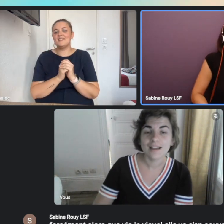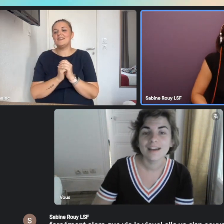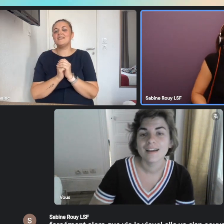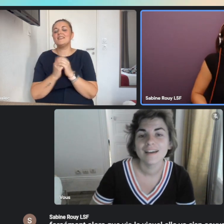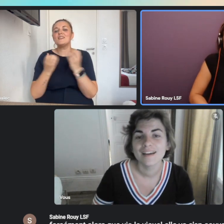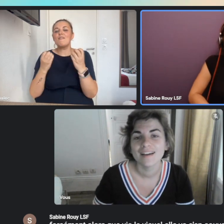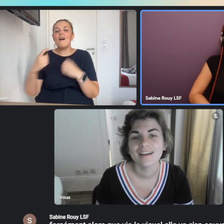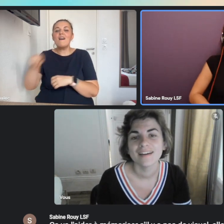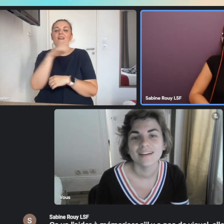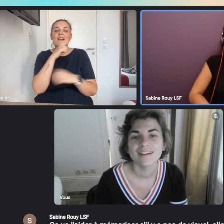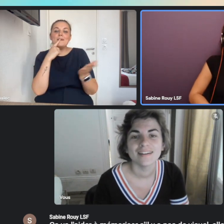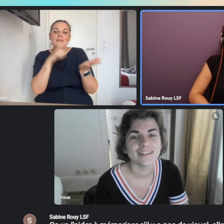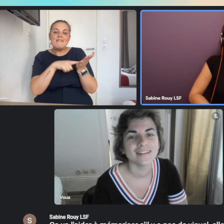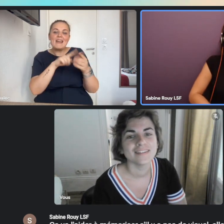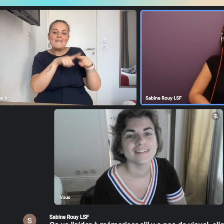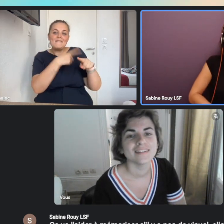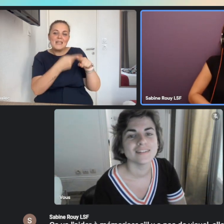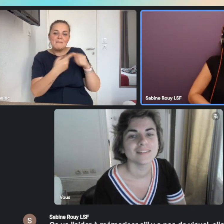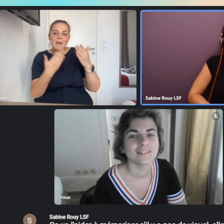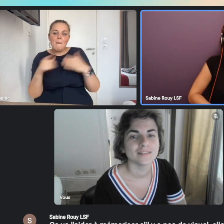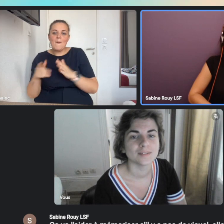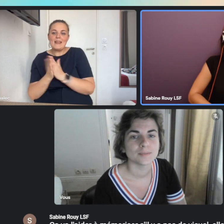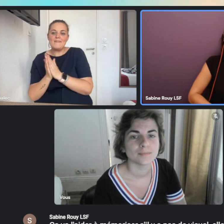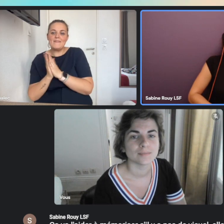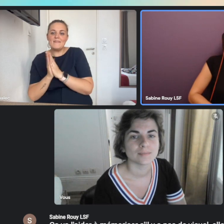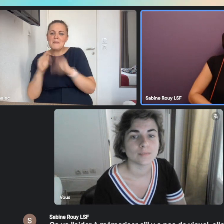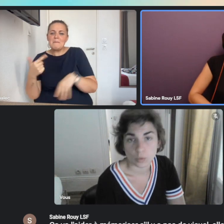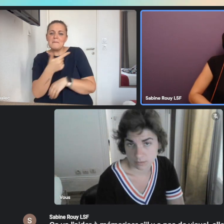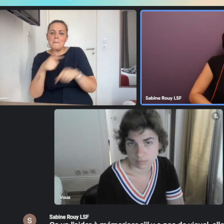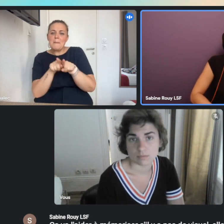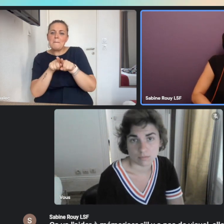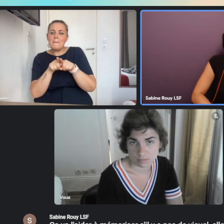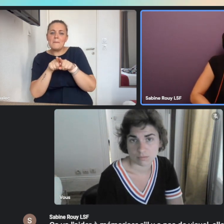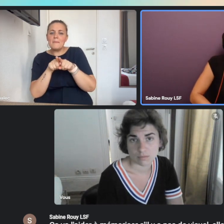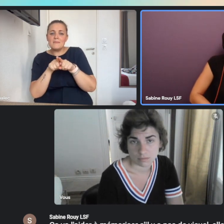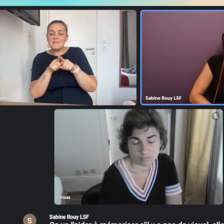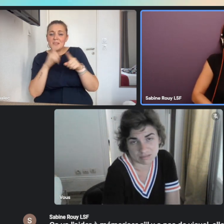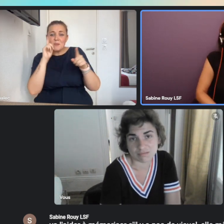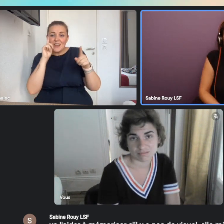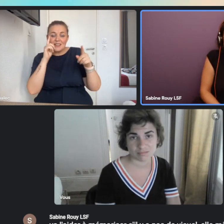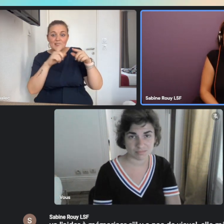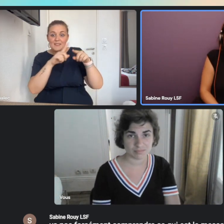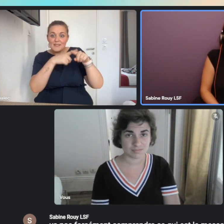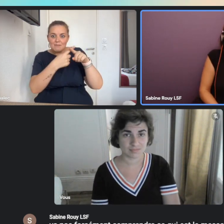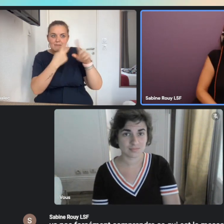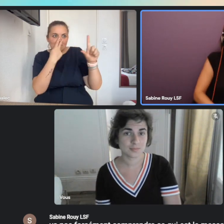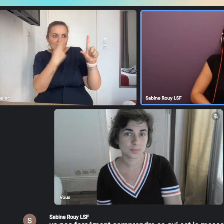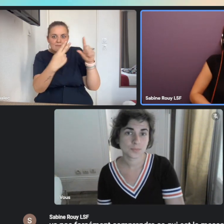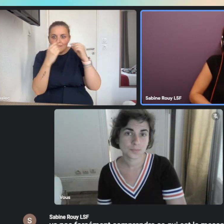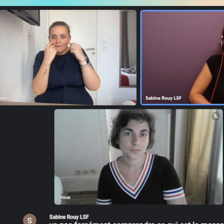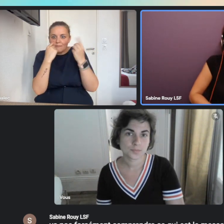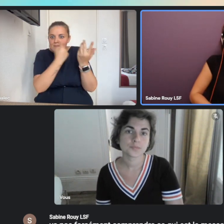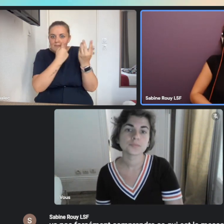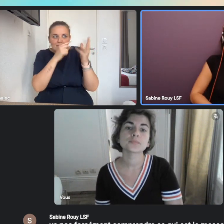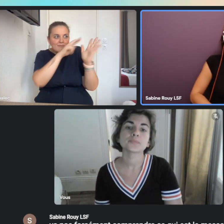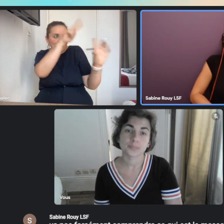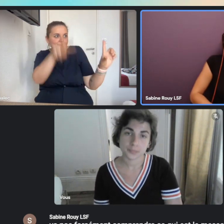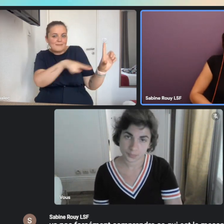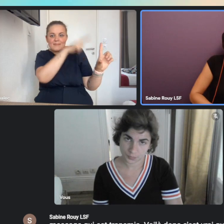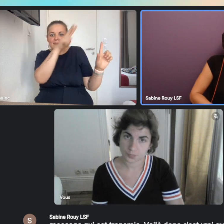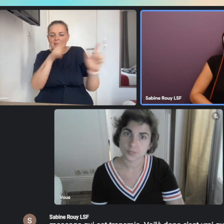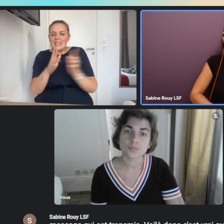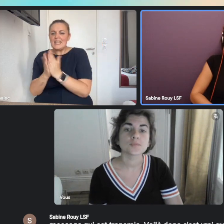exemple tout simple, hein. Souvent, on préfère par exemple, les films par rapport aux livres, même si c'est la même chose. Parce que justement, le